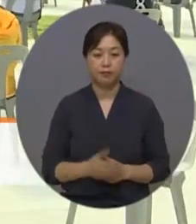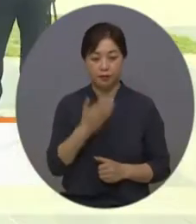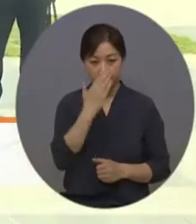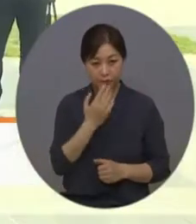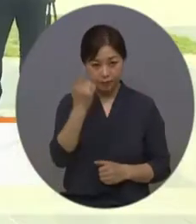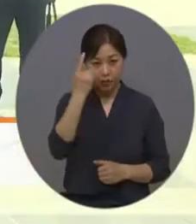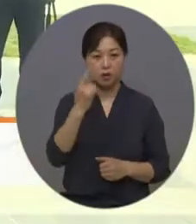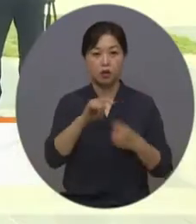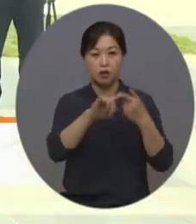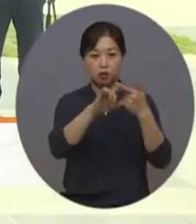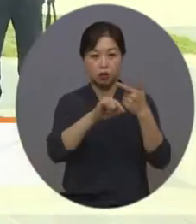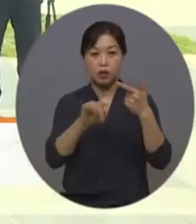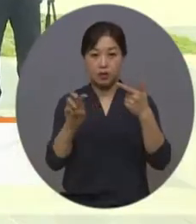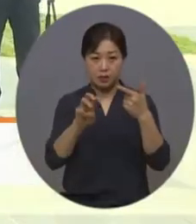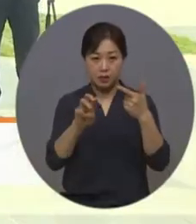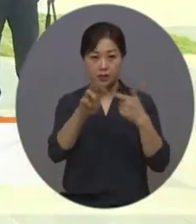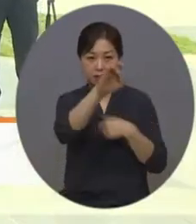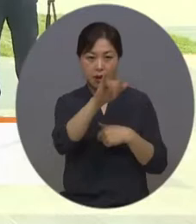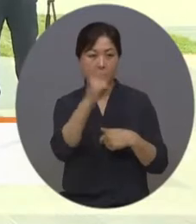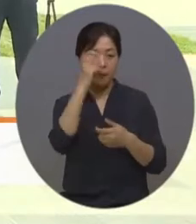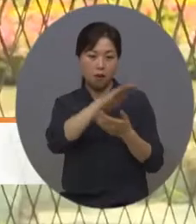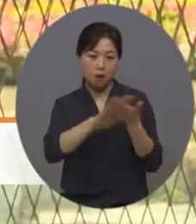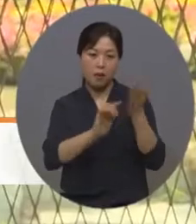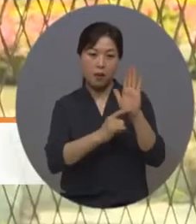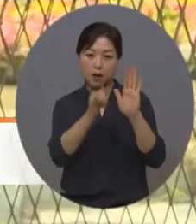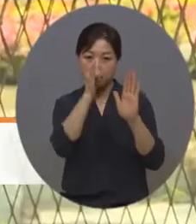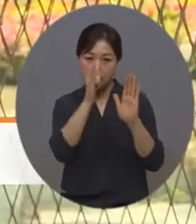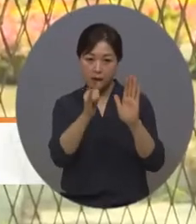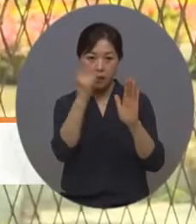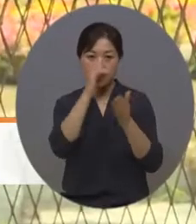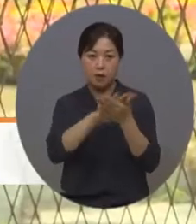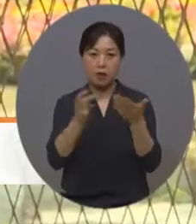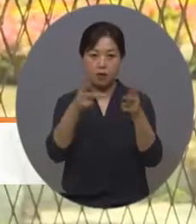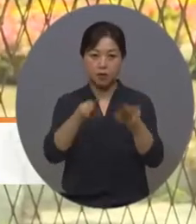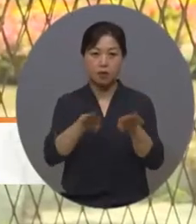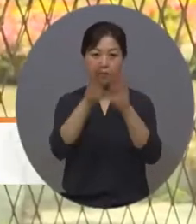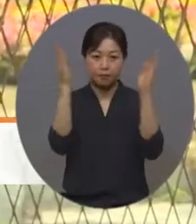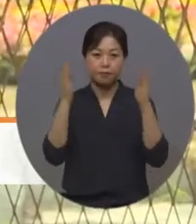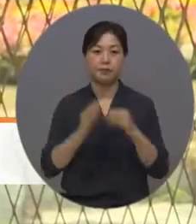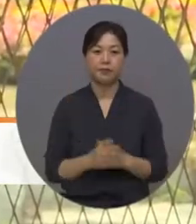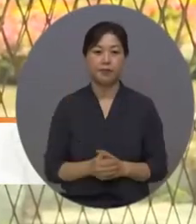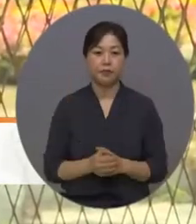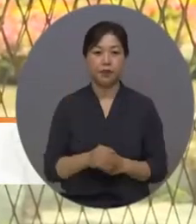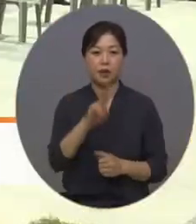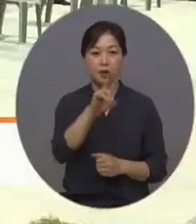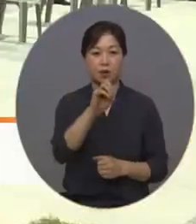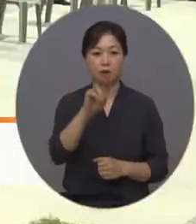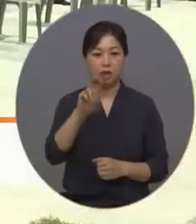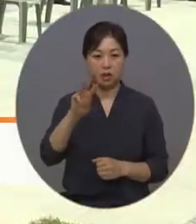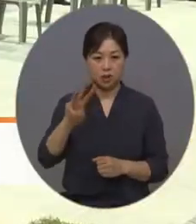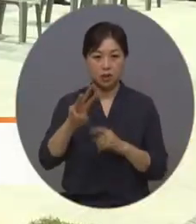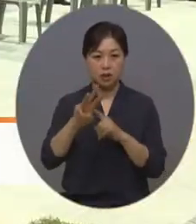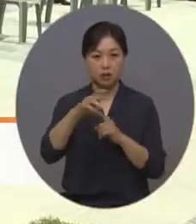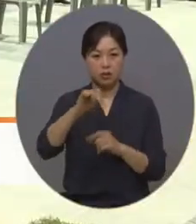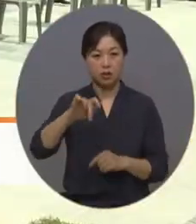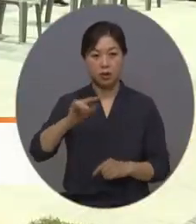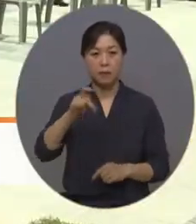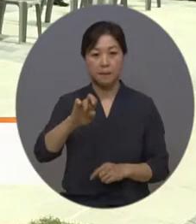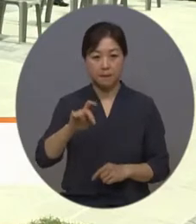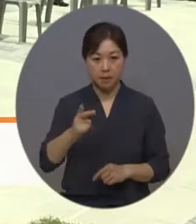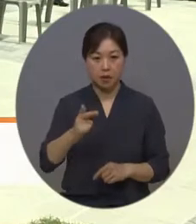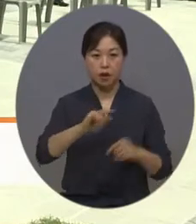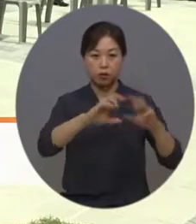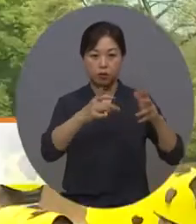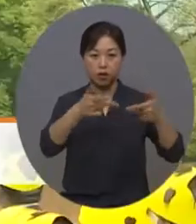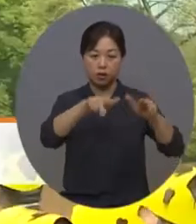30일 한반도 평화의 메시지를 전달하게 될 평활 정원을 개장했습니다 2023 순천만 곳 과정은 박람회 조직위는